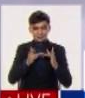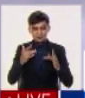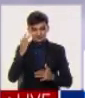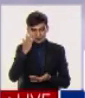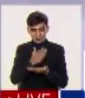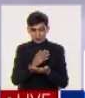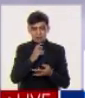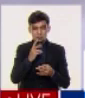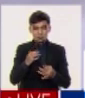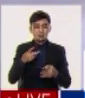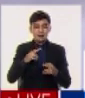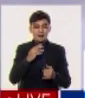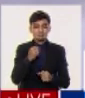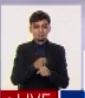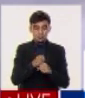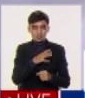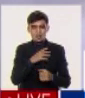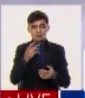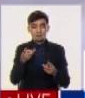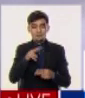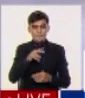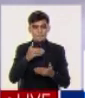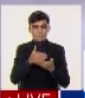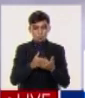этого у нас есть два проекта, именно